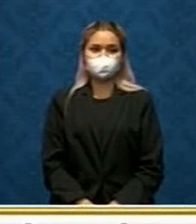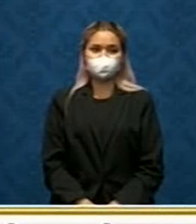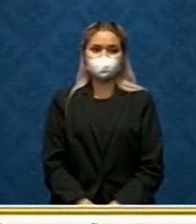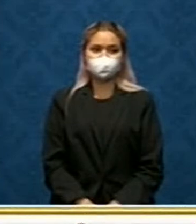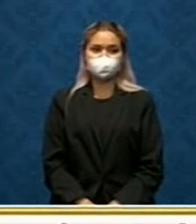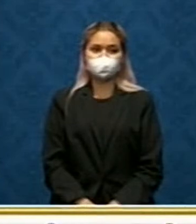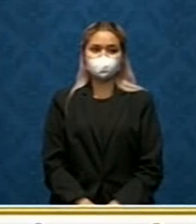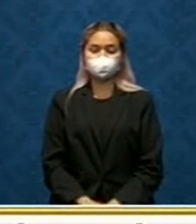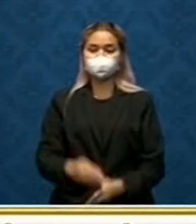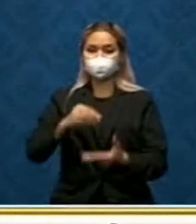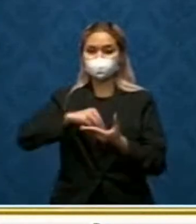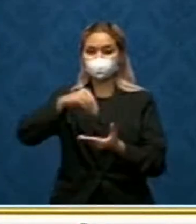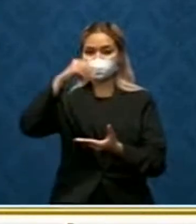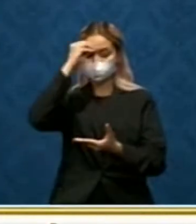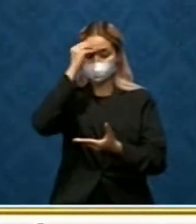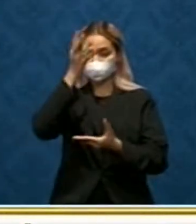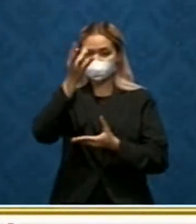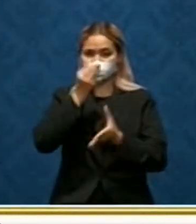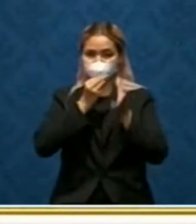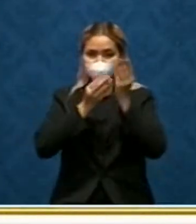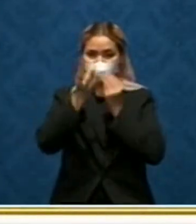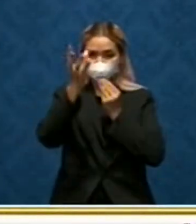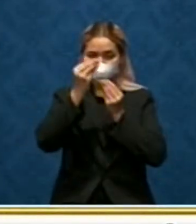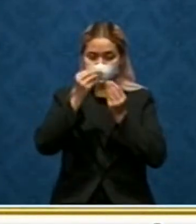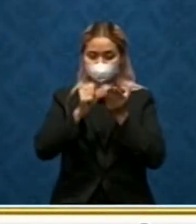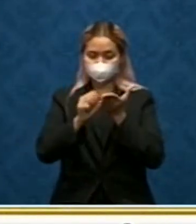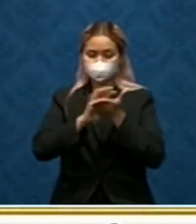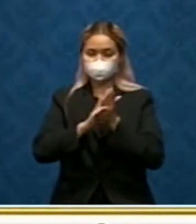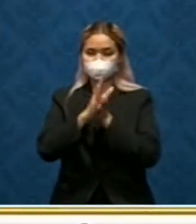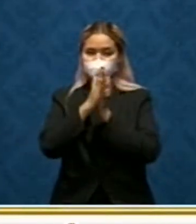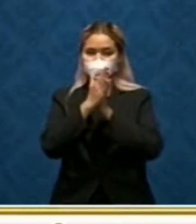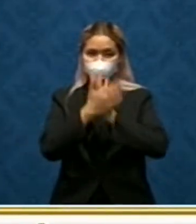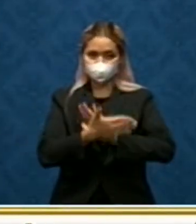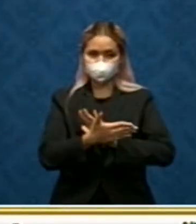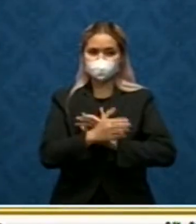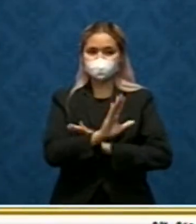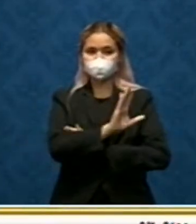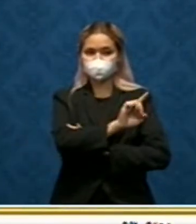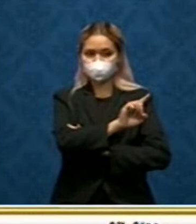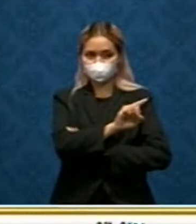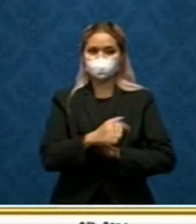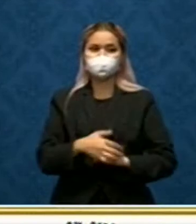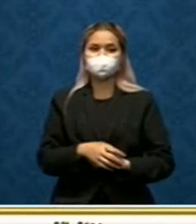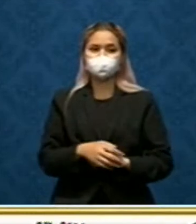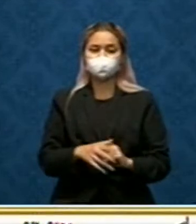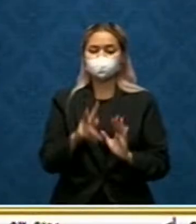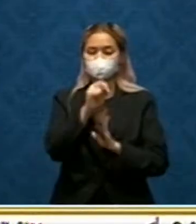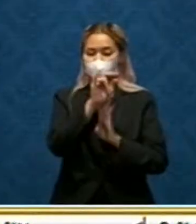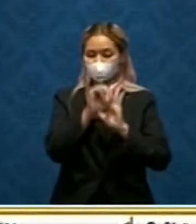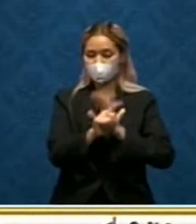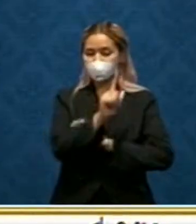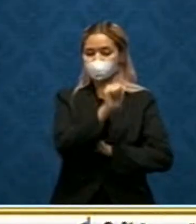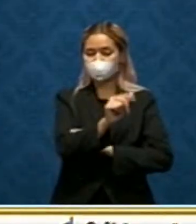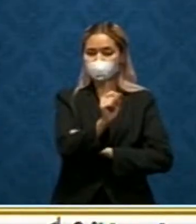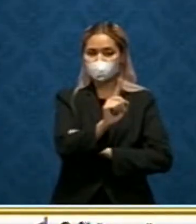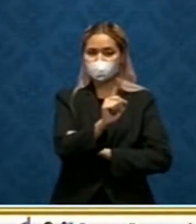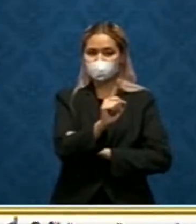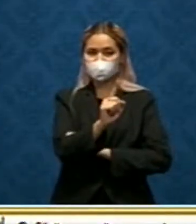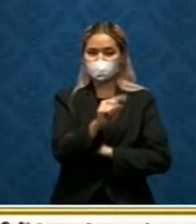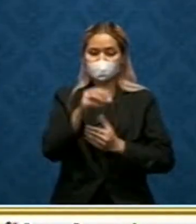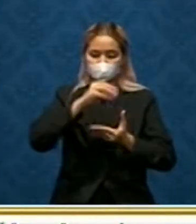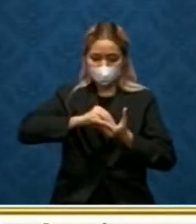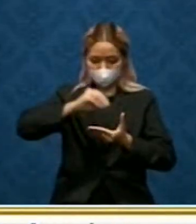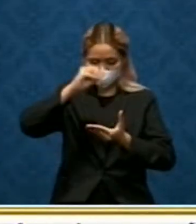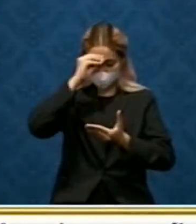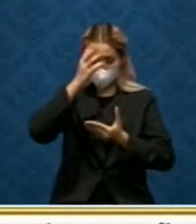การเรียน รู้ อัี้มา แล้วปฏิรูป การศึกษา ไนโยบาย หลั บอก่าการ ปฏิรrade กััน การ